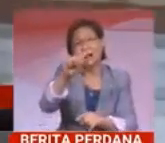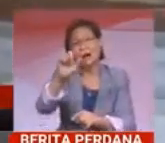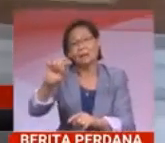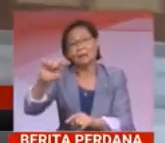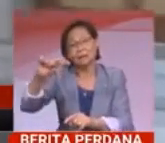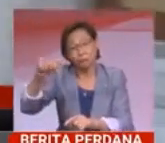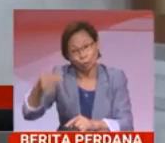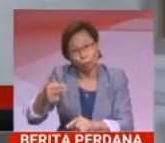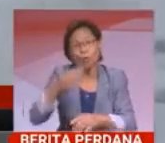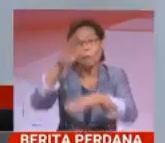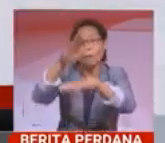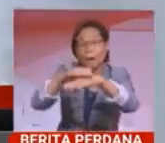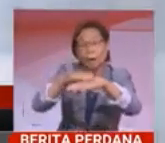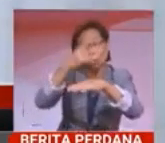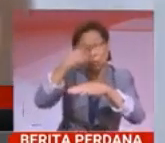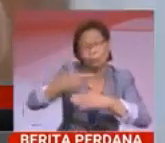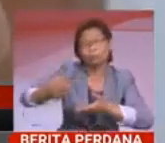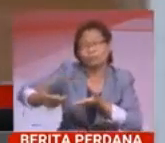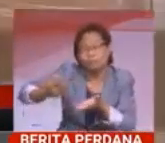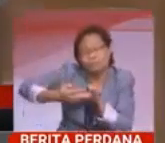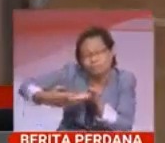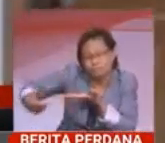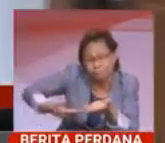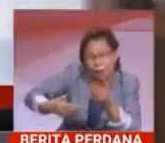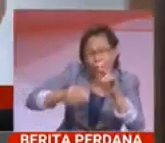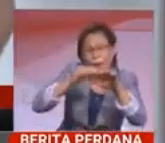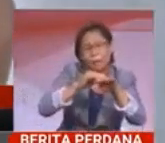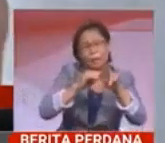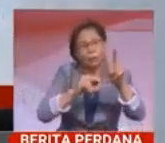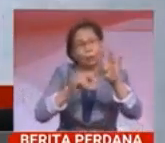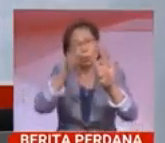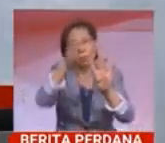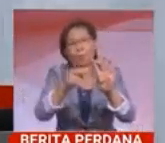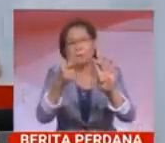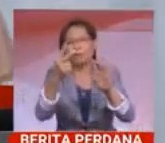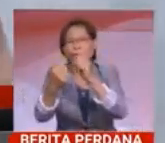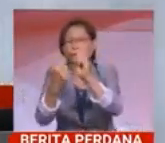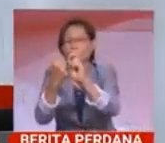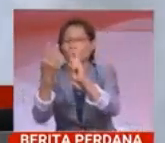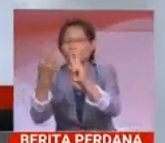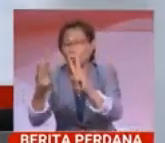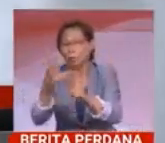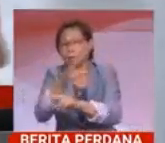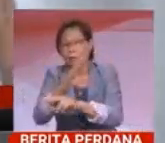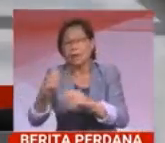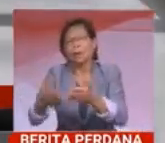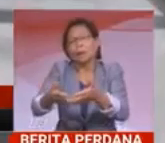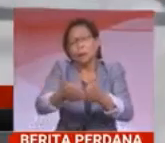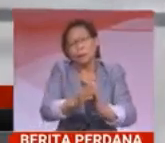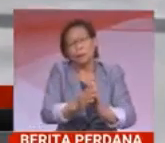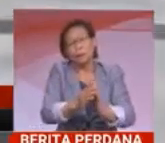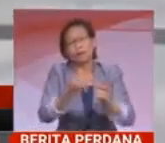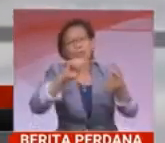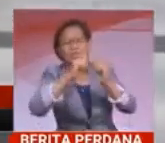menjelaskan pihaknya dipanggil untuk perbincangan pada 24 feb 2006 tloc dan diminta memindah bahagian tertentu